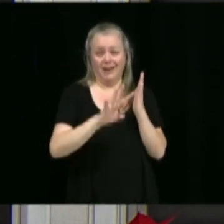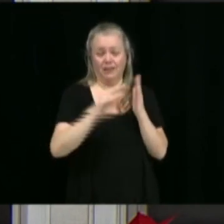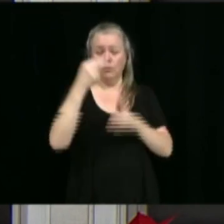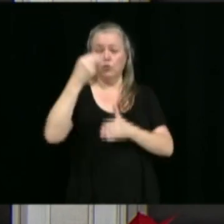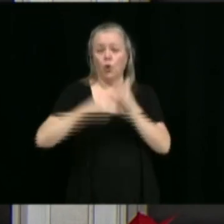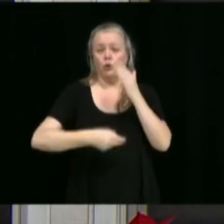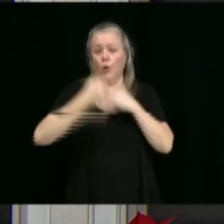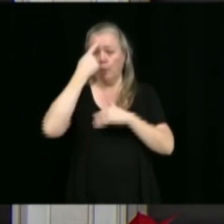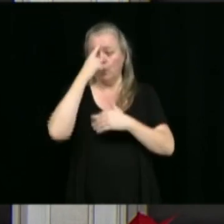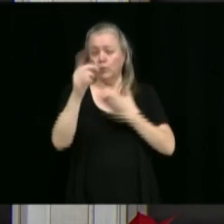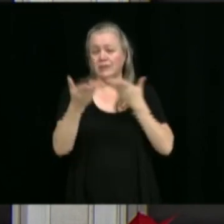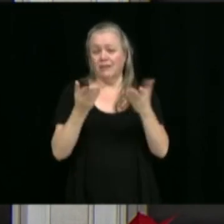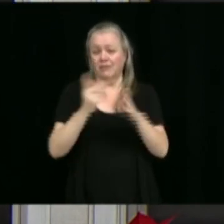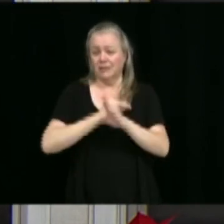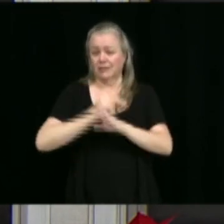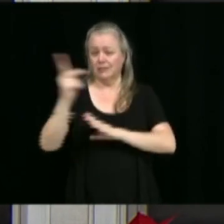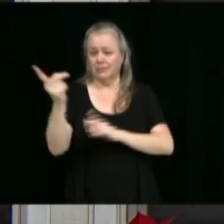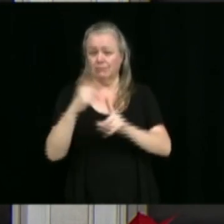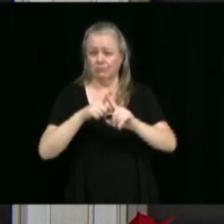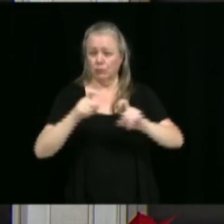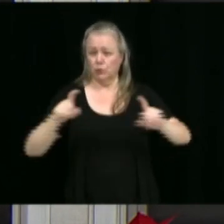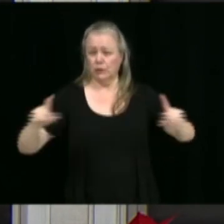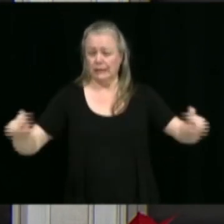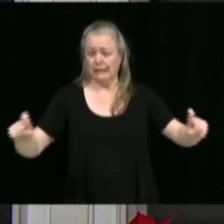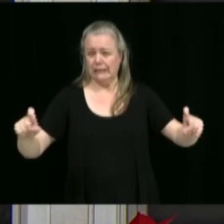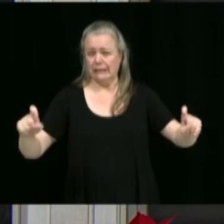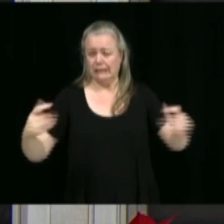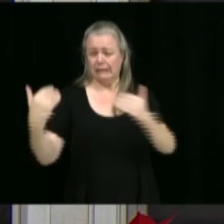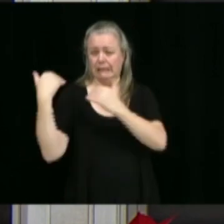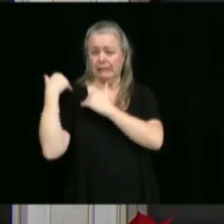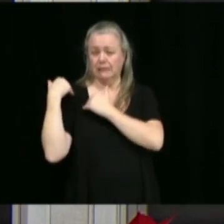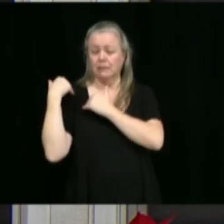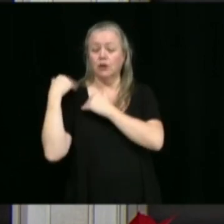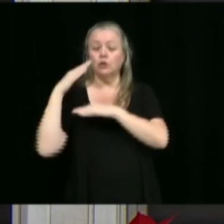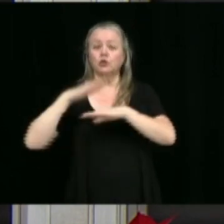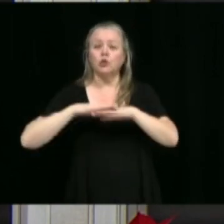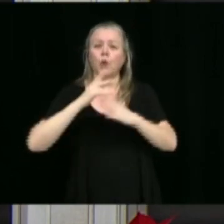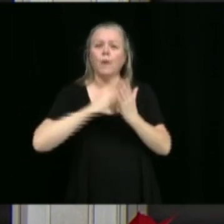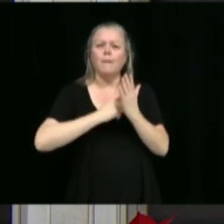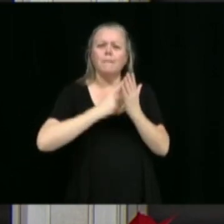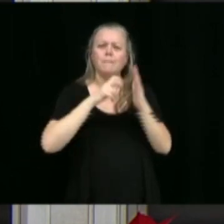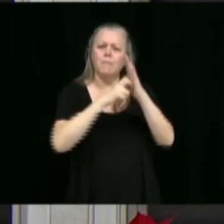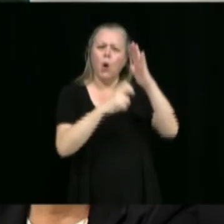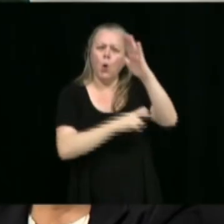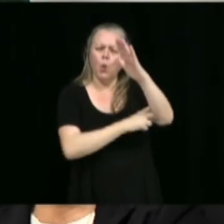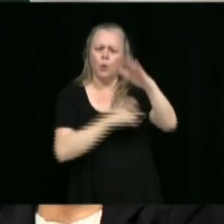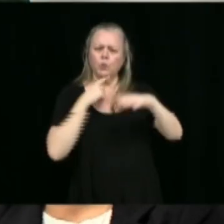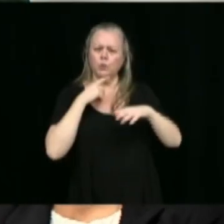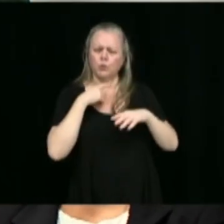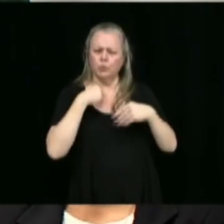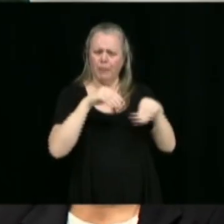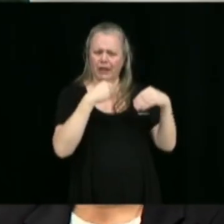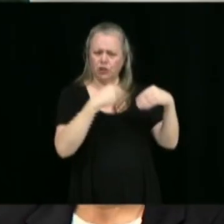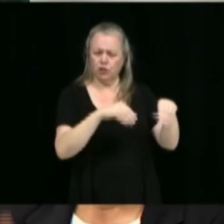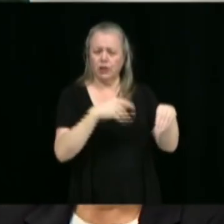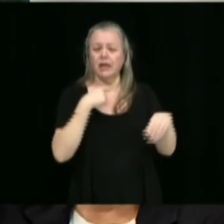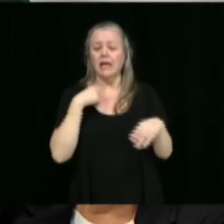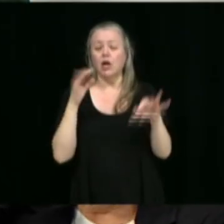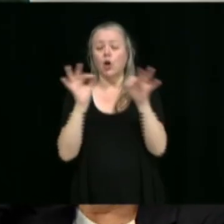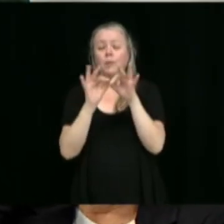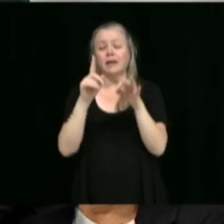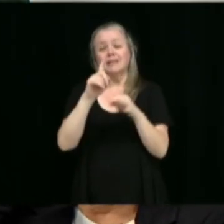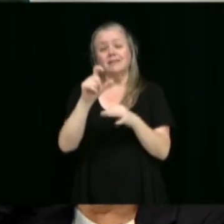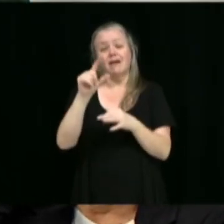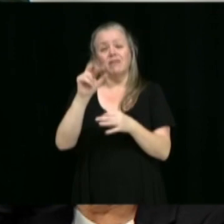professionnels multidisciplinaires en vue de la préparation des avant-projets Pont du marché. Il s'agit de l'octroi du volet 3 au coût de